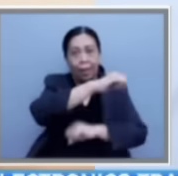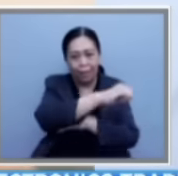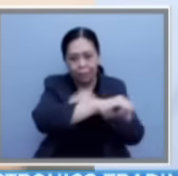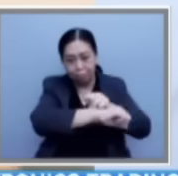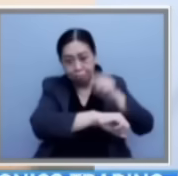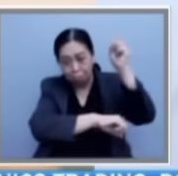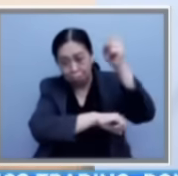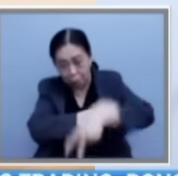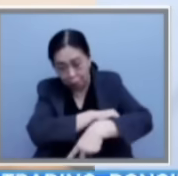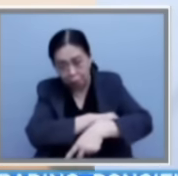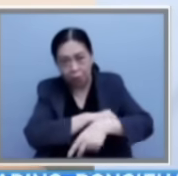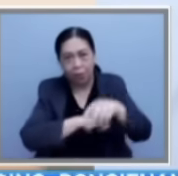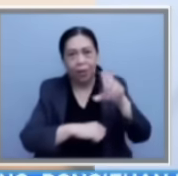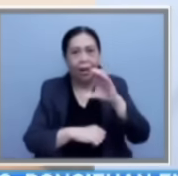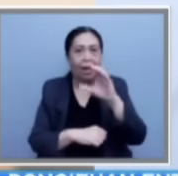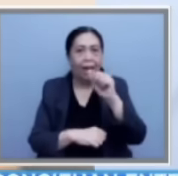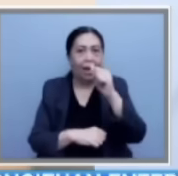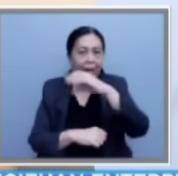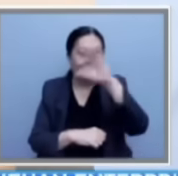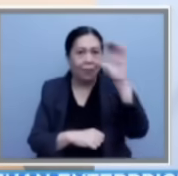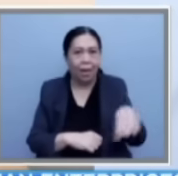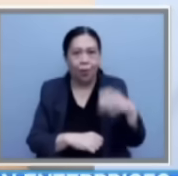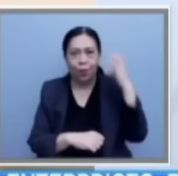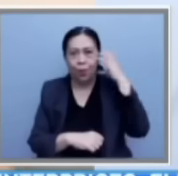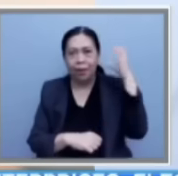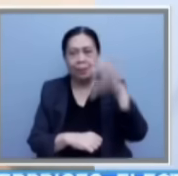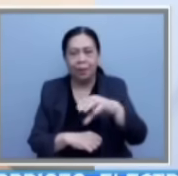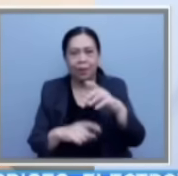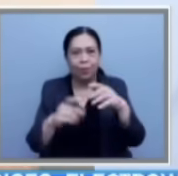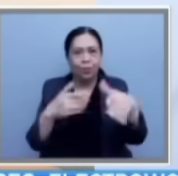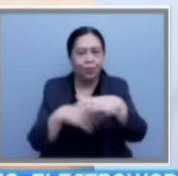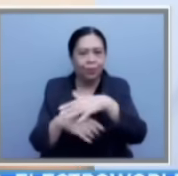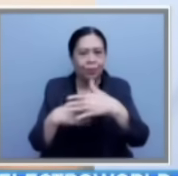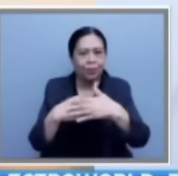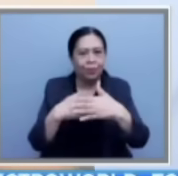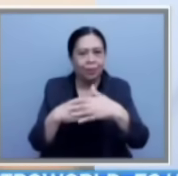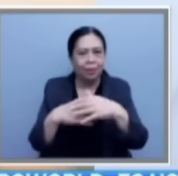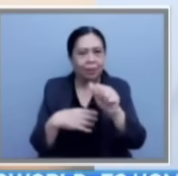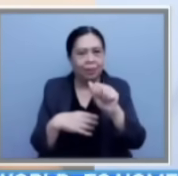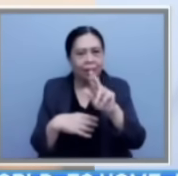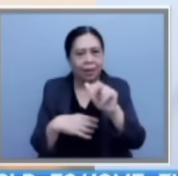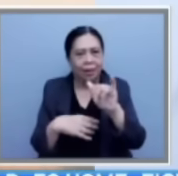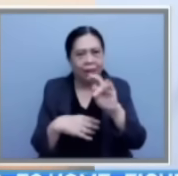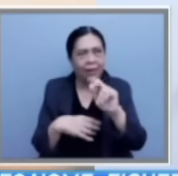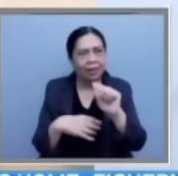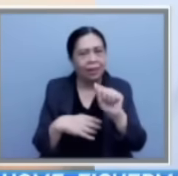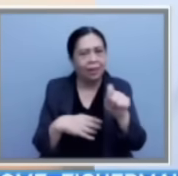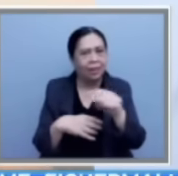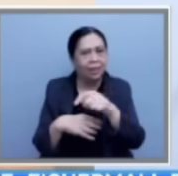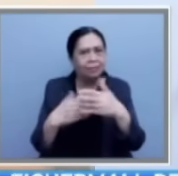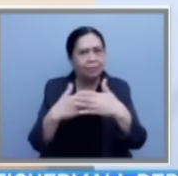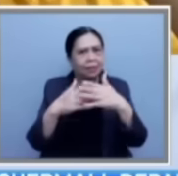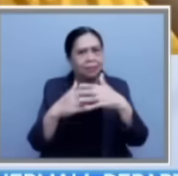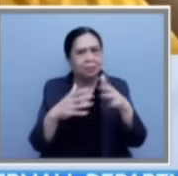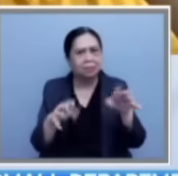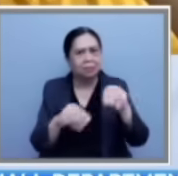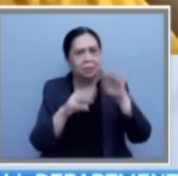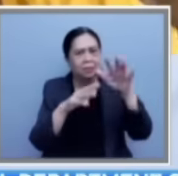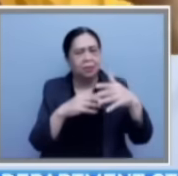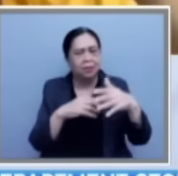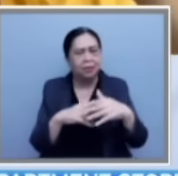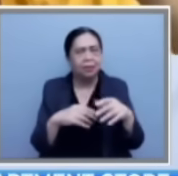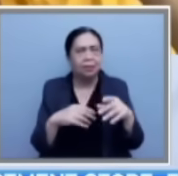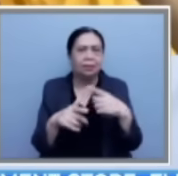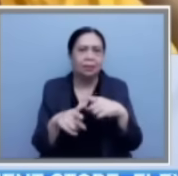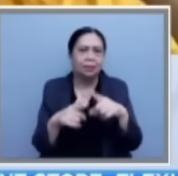Cabiao sa Cabiao boundary y ng Arayat nilaglag namin doon tapos ah yung